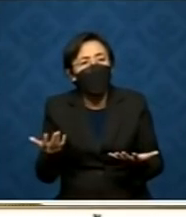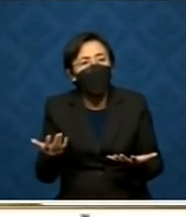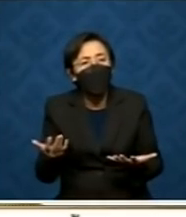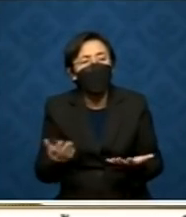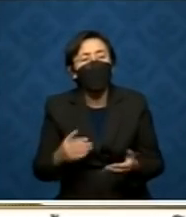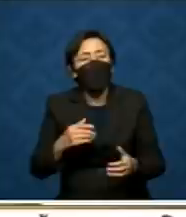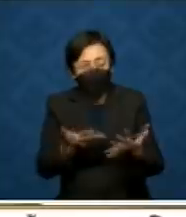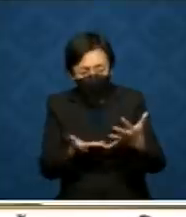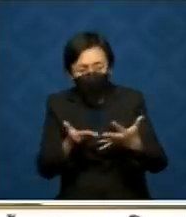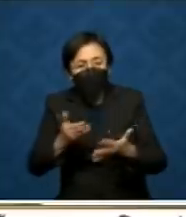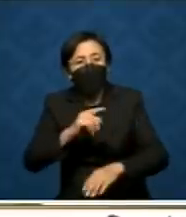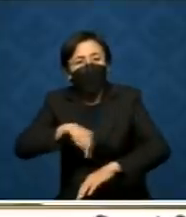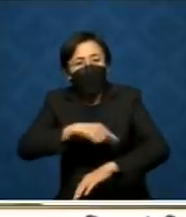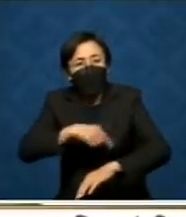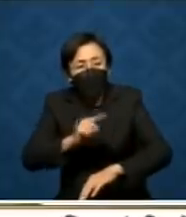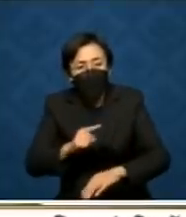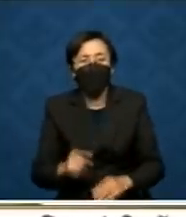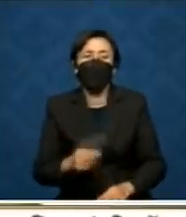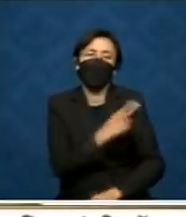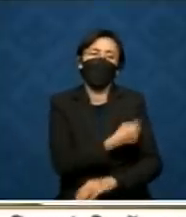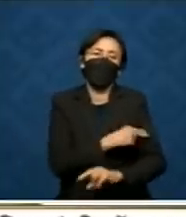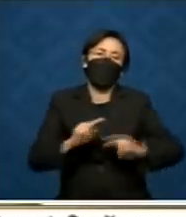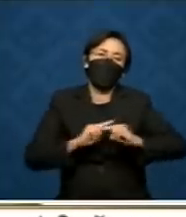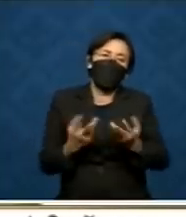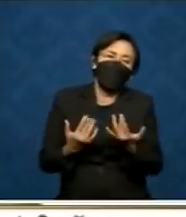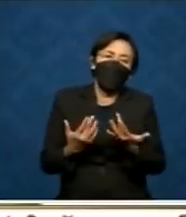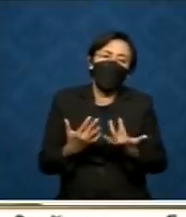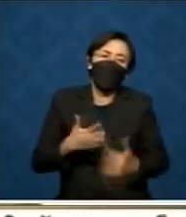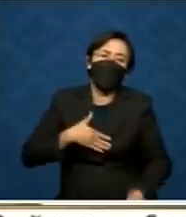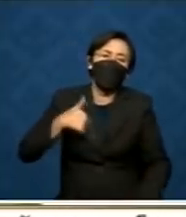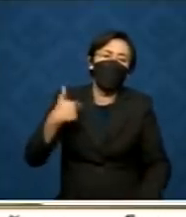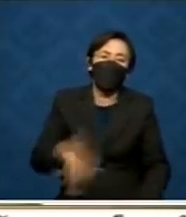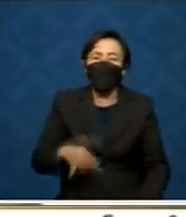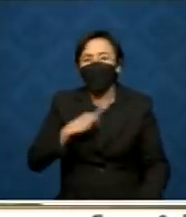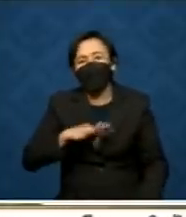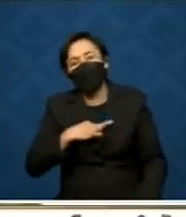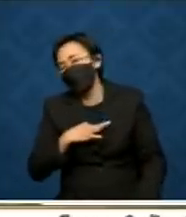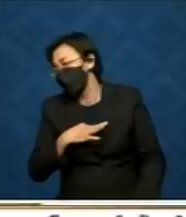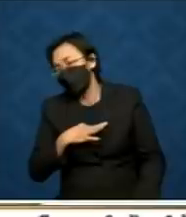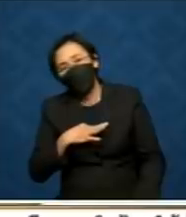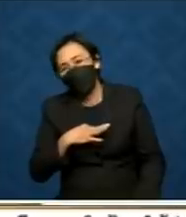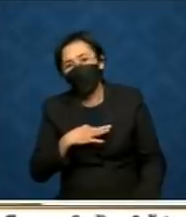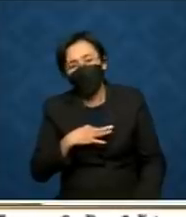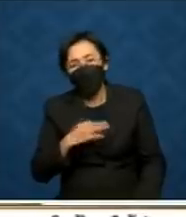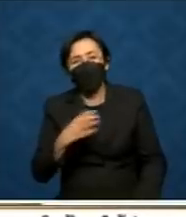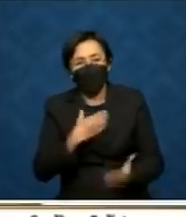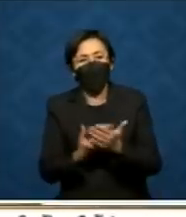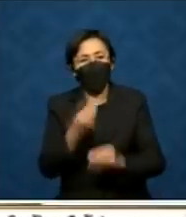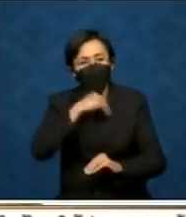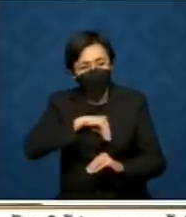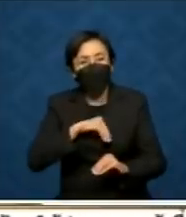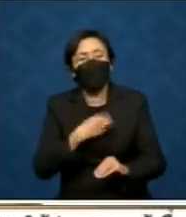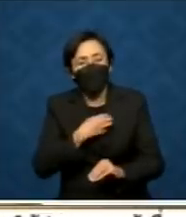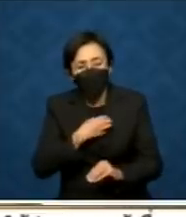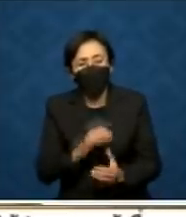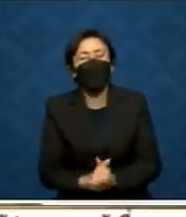ขั้นตอนคุณเอกชนเขาก็ก่อนใจเพลียใจเขาดิ้นเข้ามาแน่นอนเขาก็อยากได้กำไรเขาบ้างอ่ะก็เอาเถอะ